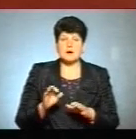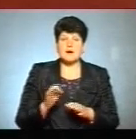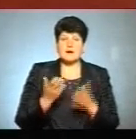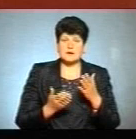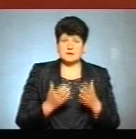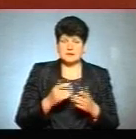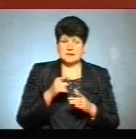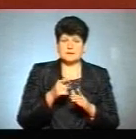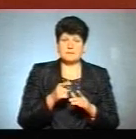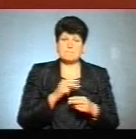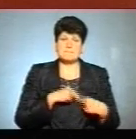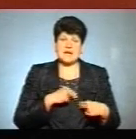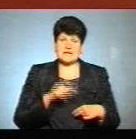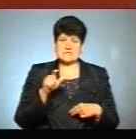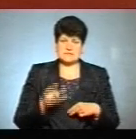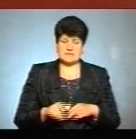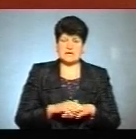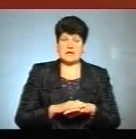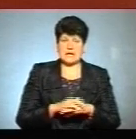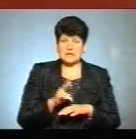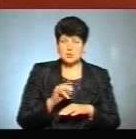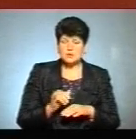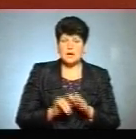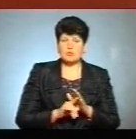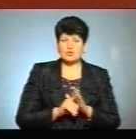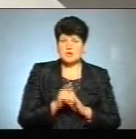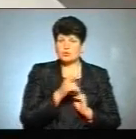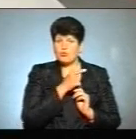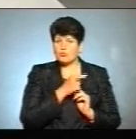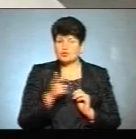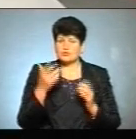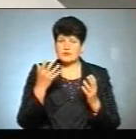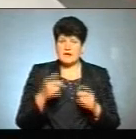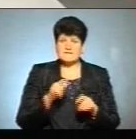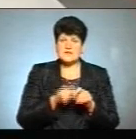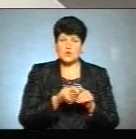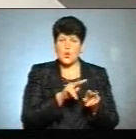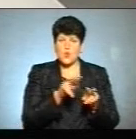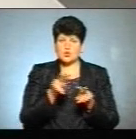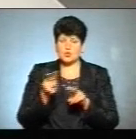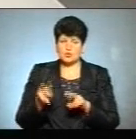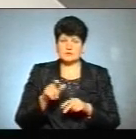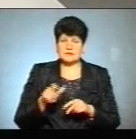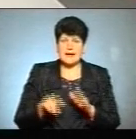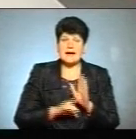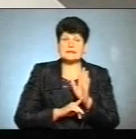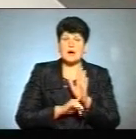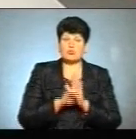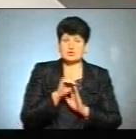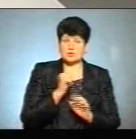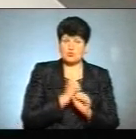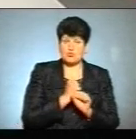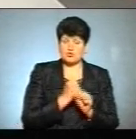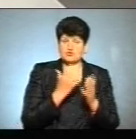те, сам працівник ринку на початку, впродовж дня він контролює самих відвідувачів, а на початку робочого